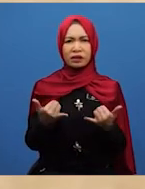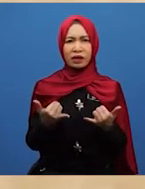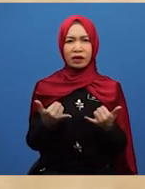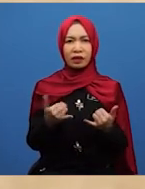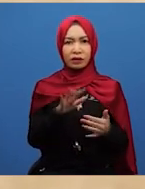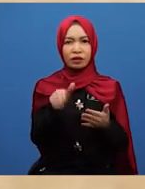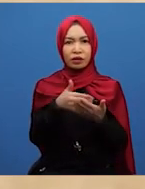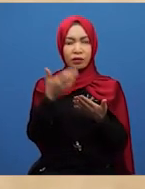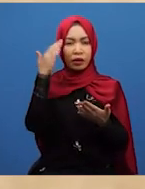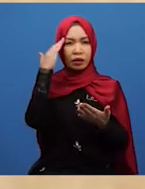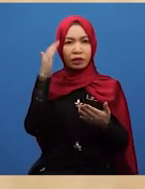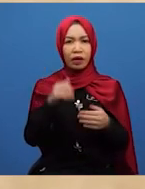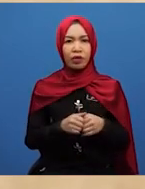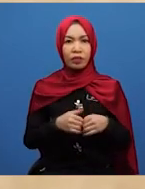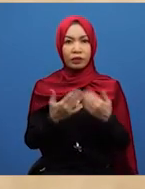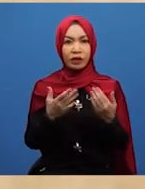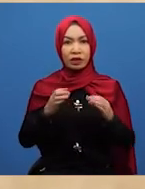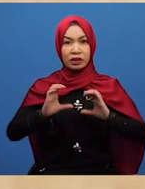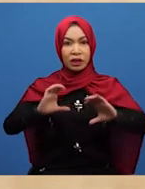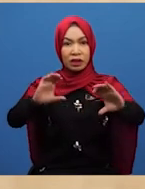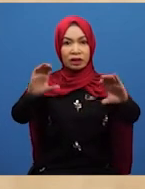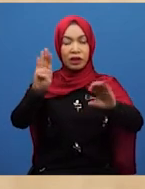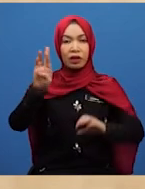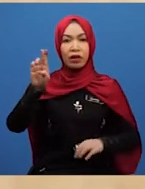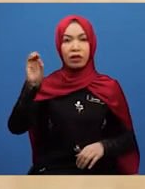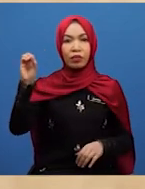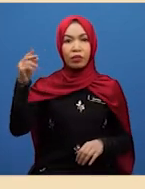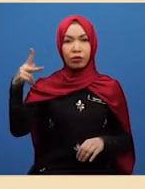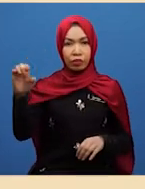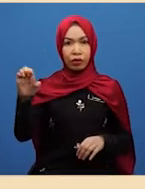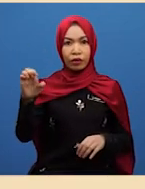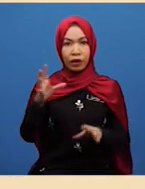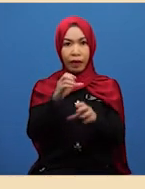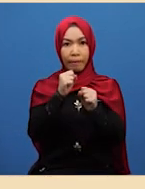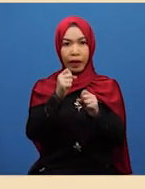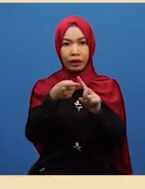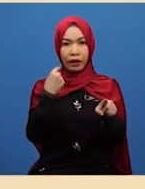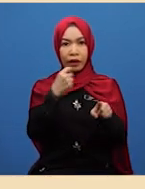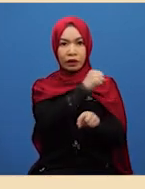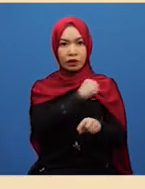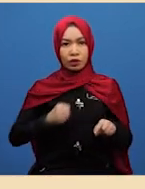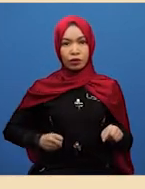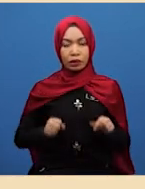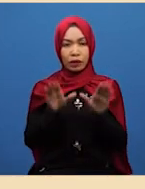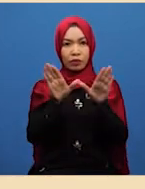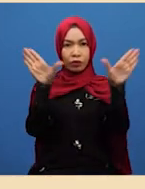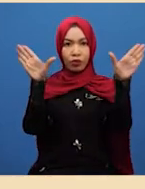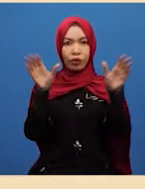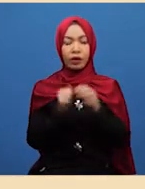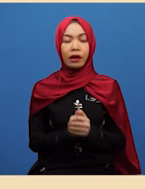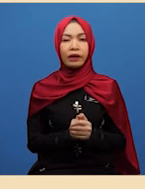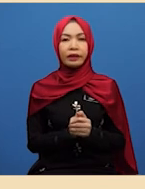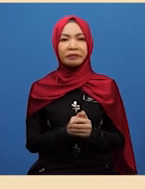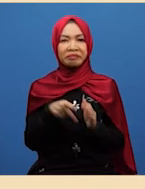strategi membolehkannya mendapatkan Sarawak daripada Sultan Brunei. Iktibarnya,